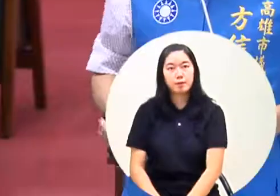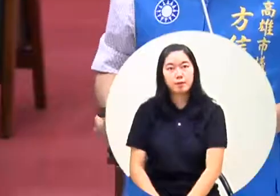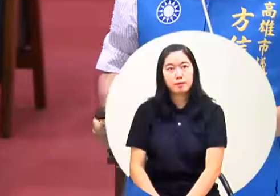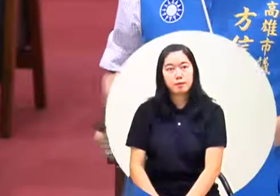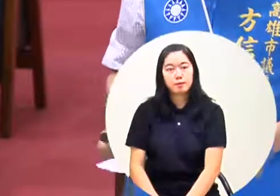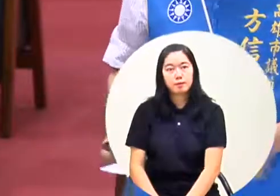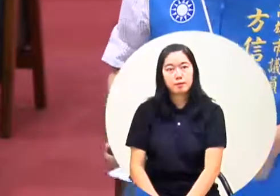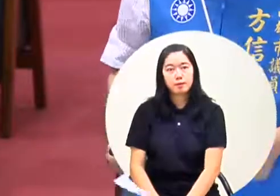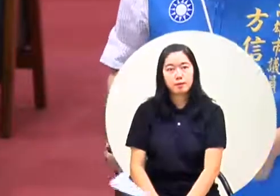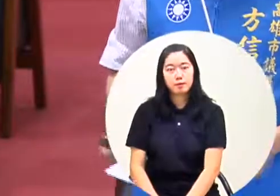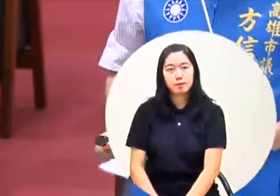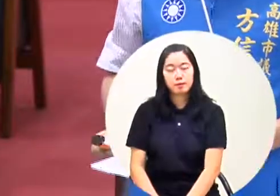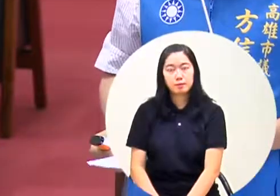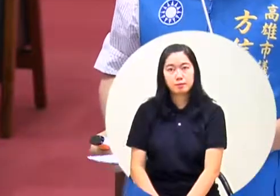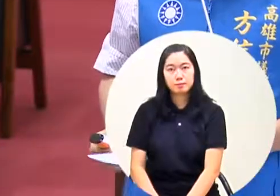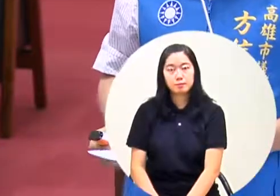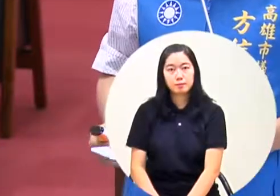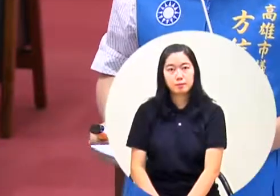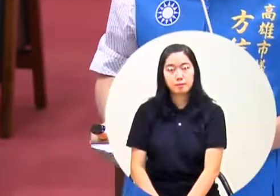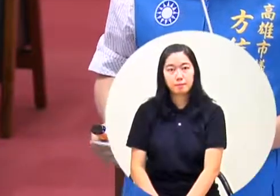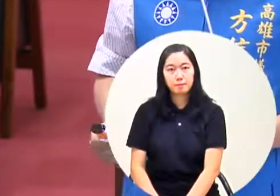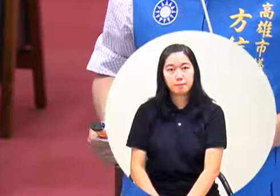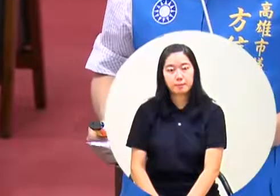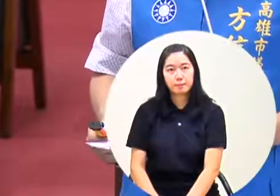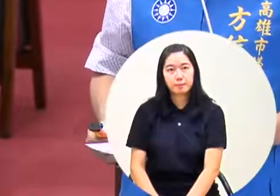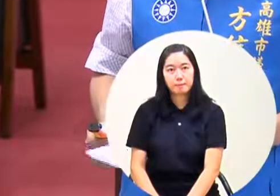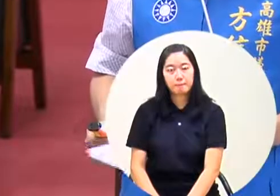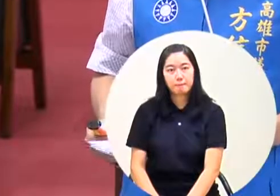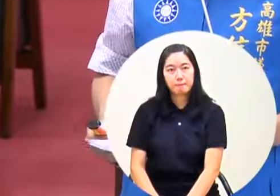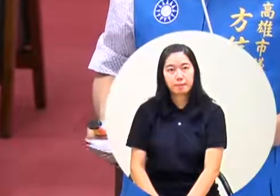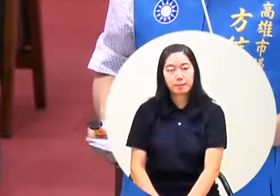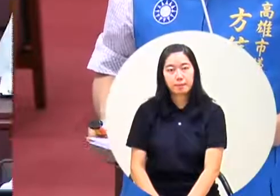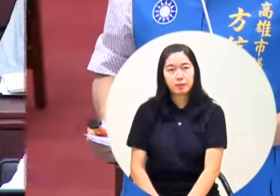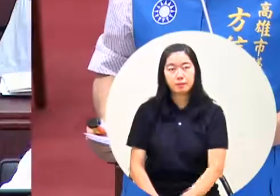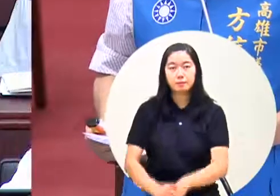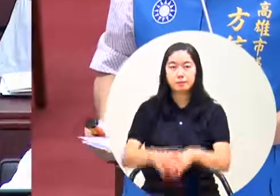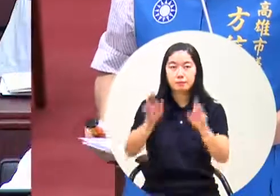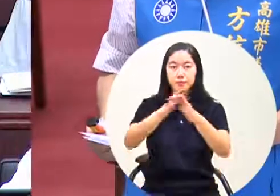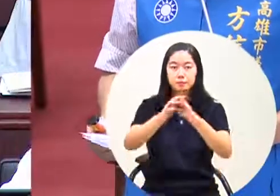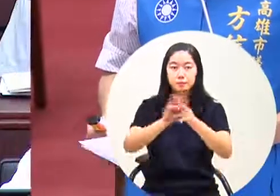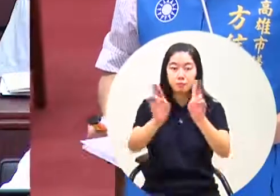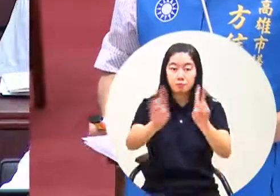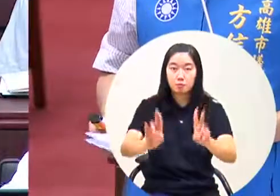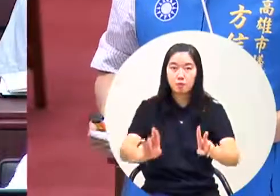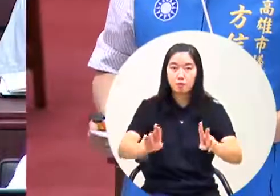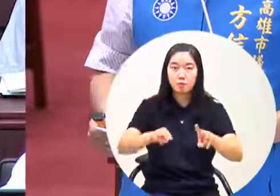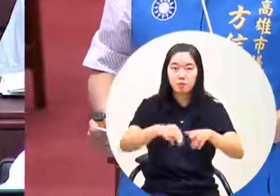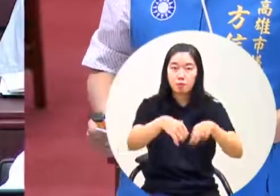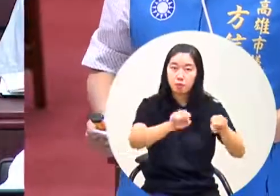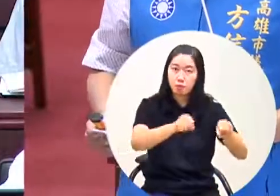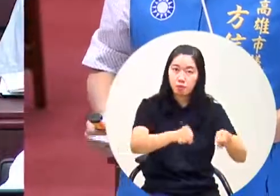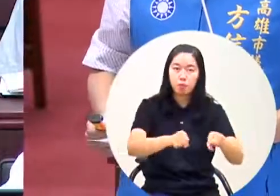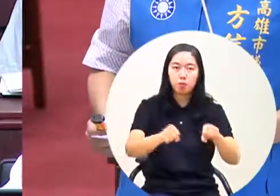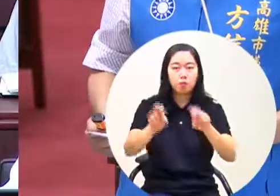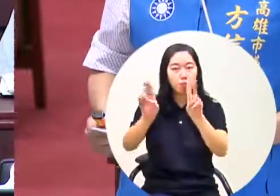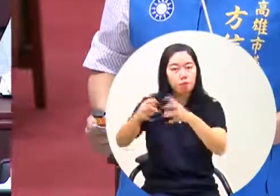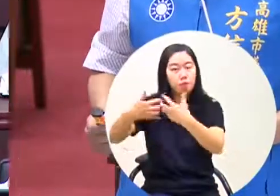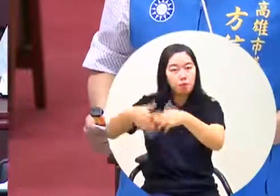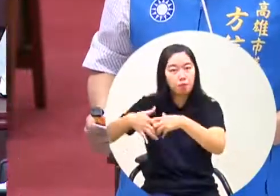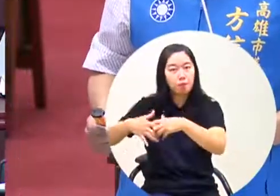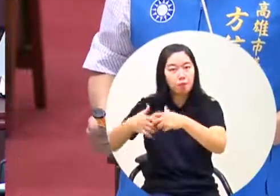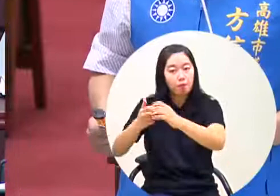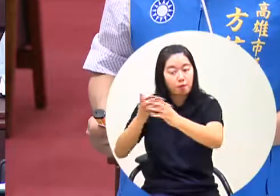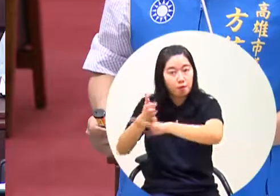谢谢主席哈，谢谢议员哈。电动车会不会取代？我知道是很